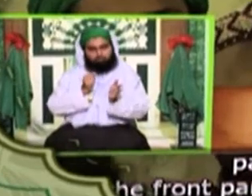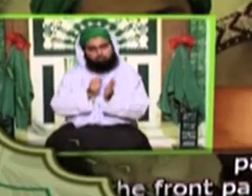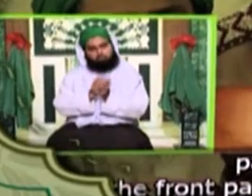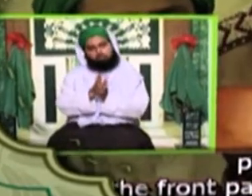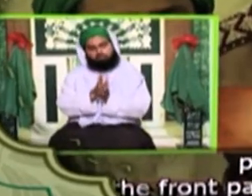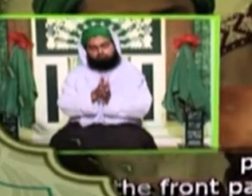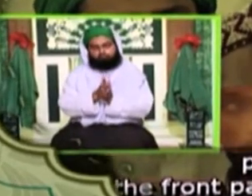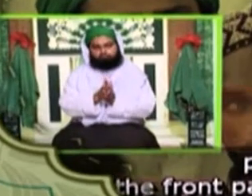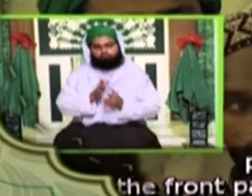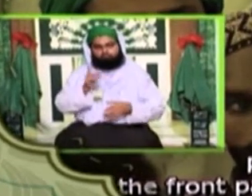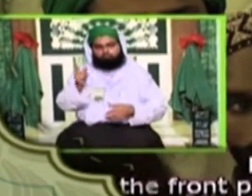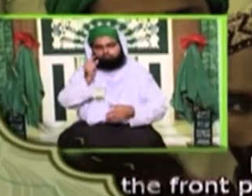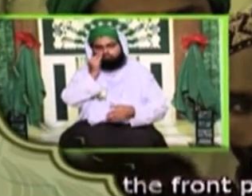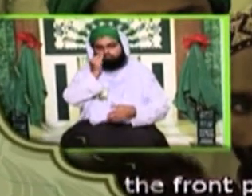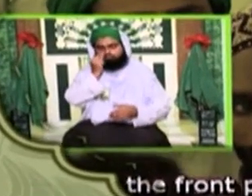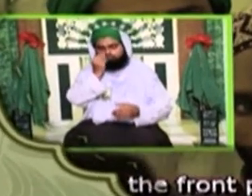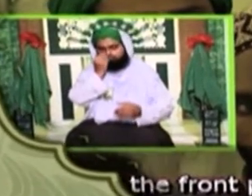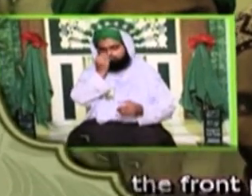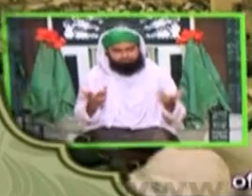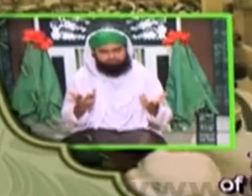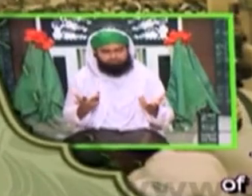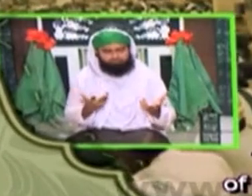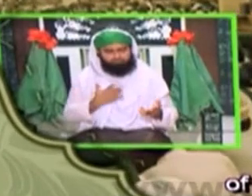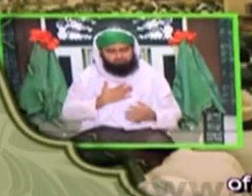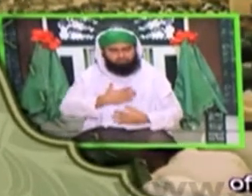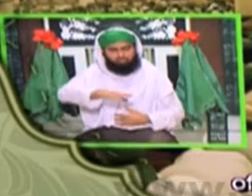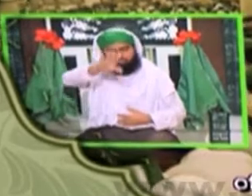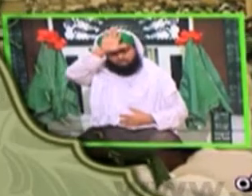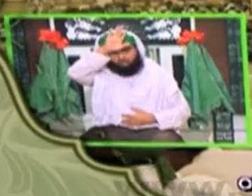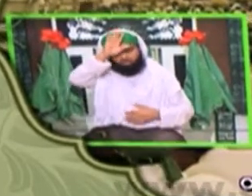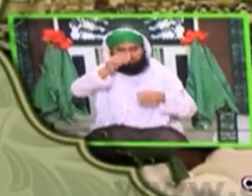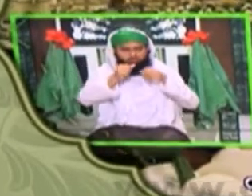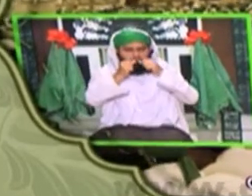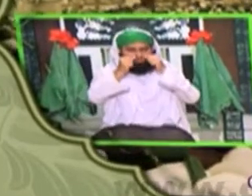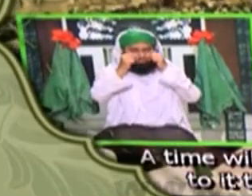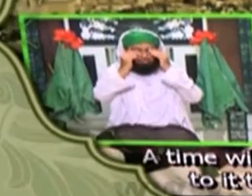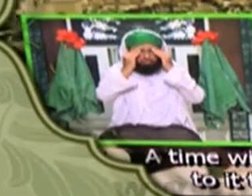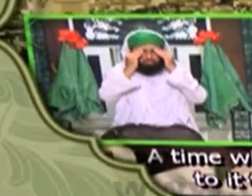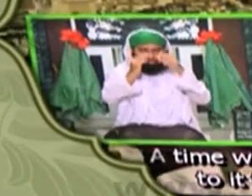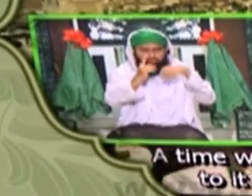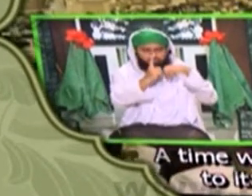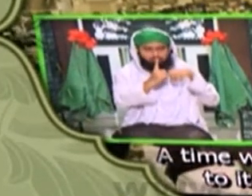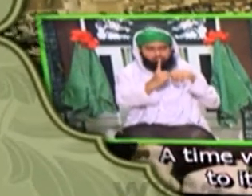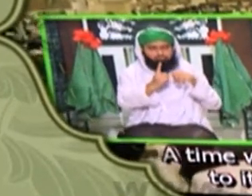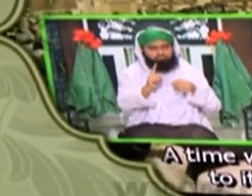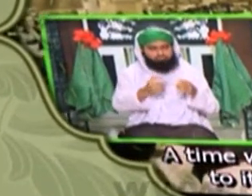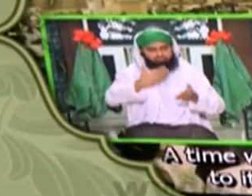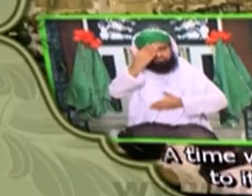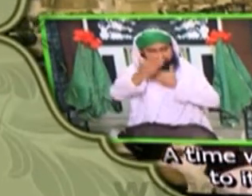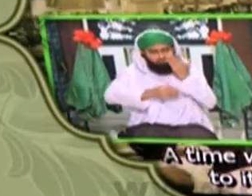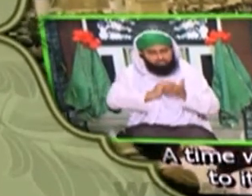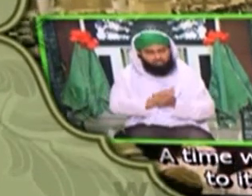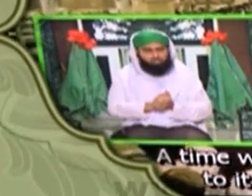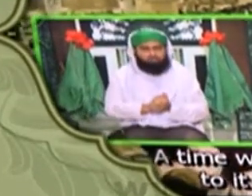وہ جنت کے اگلے حصے میں داخل ہوگا میرے آقا صلی اللہ علیہ وآلہ وسلم نے فرما کہ ایک زمانہ ایسا آئے گا